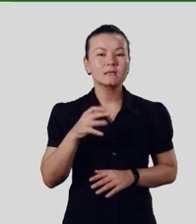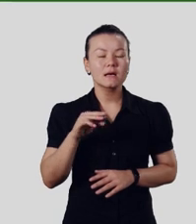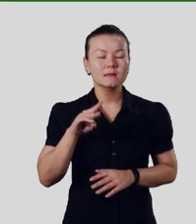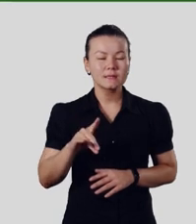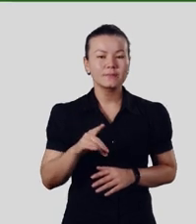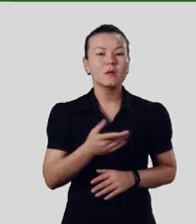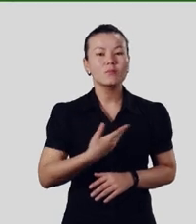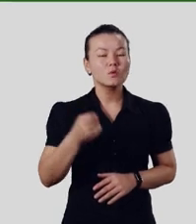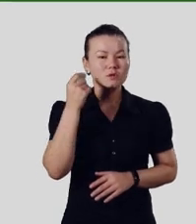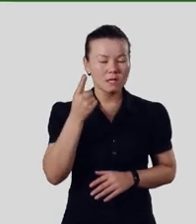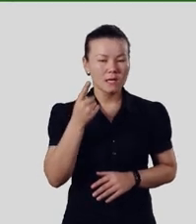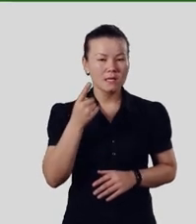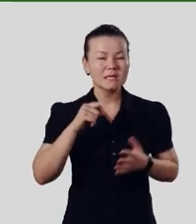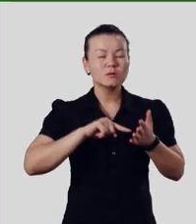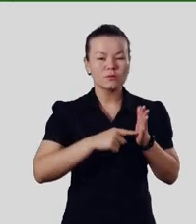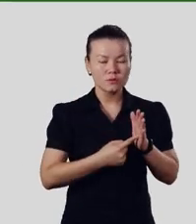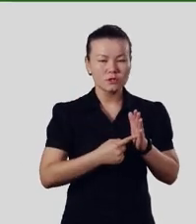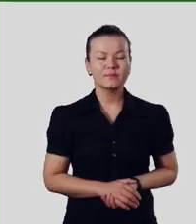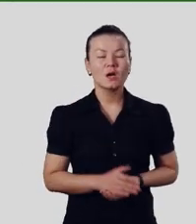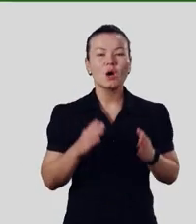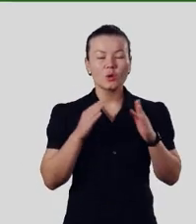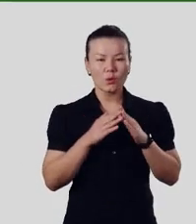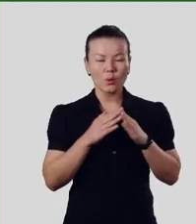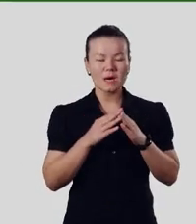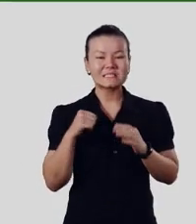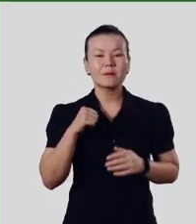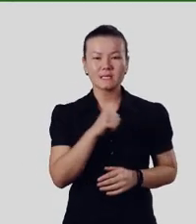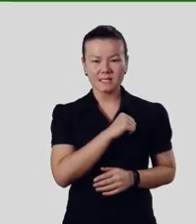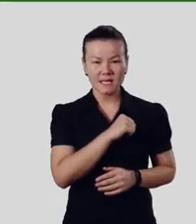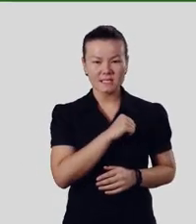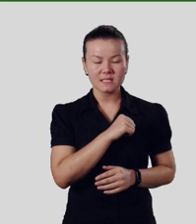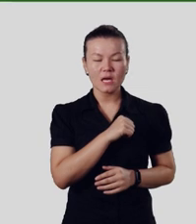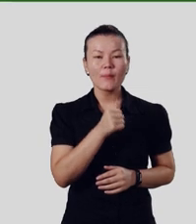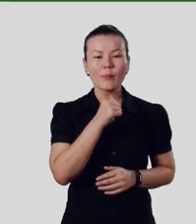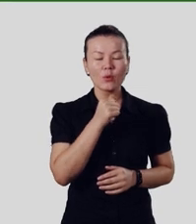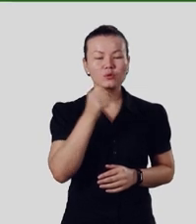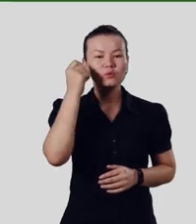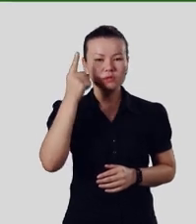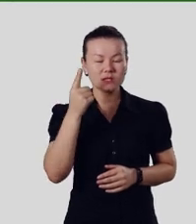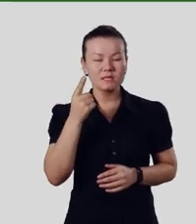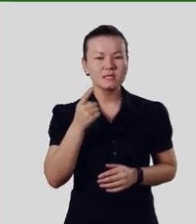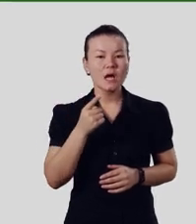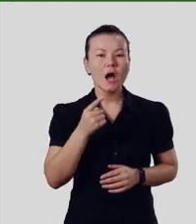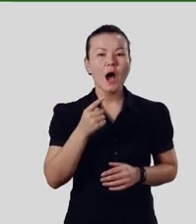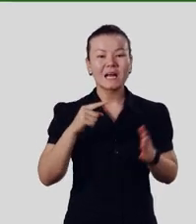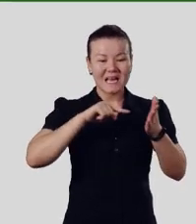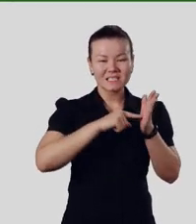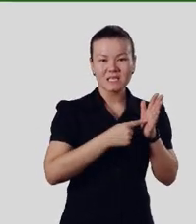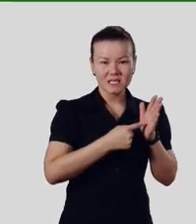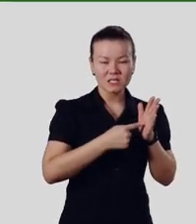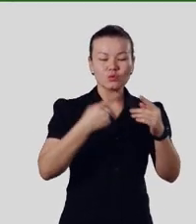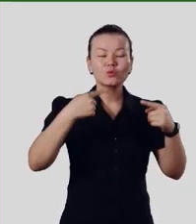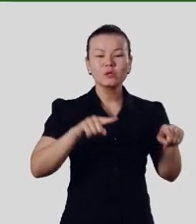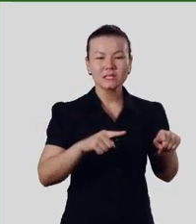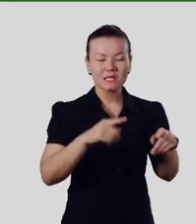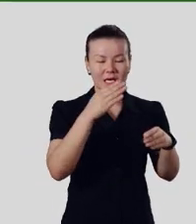определили координаты мыса Альмади. Дома самостоятельно попробуйте определить координаты